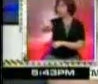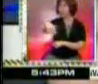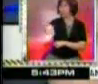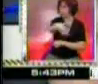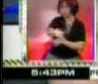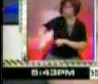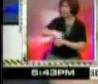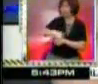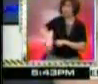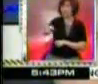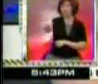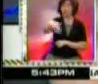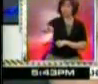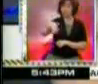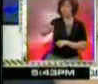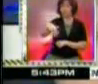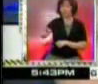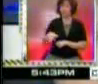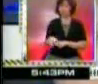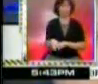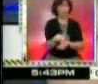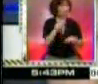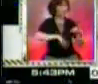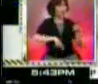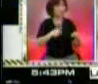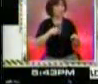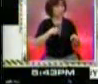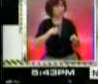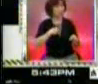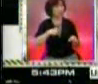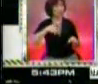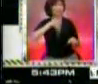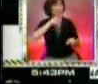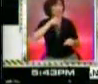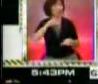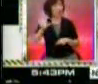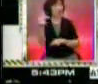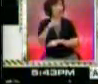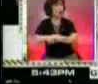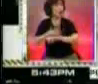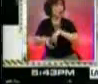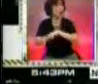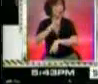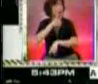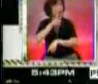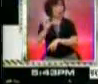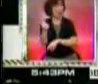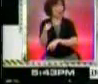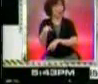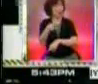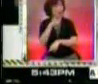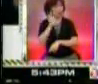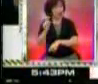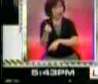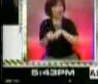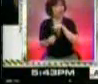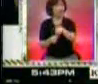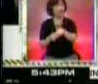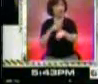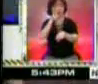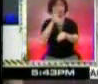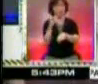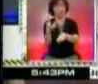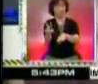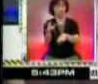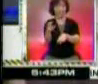Huwag ka makikialam, sabi niya po sa akin. Ngayon sabi ko, hindi po pwedeng daw ako makikialam kasi nanay. Po anak ko po yung inaano niyo eh. Ngayon sabi niya, ilan taon po yung anak niyo?